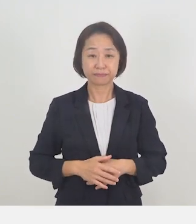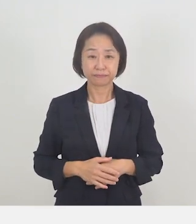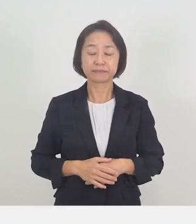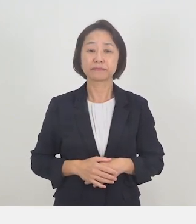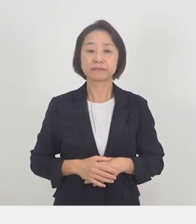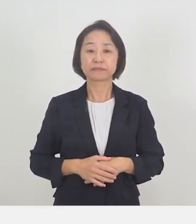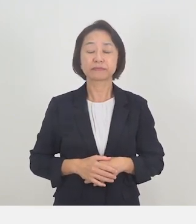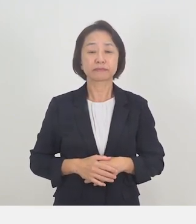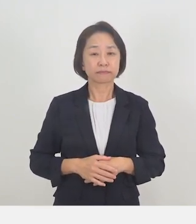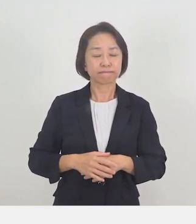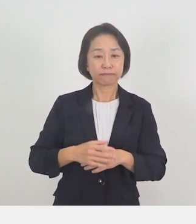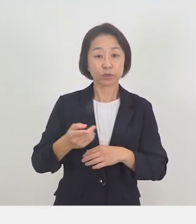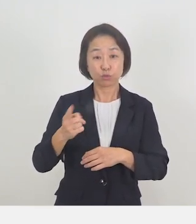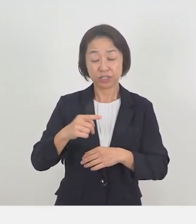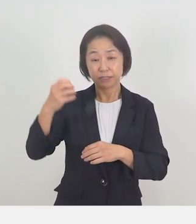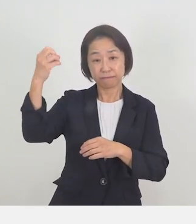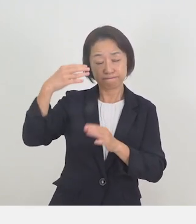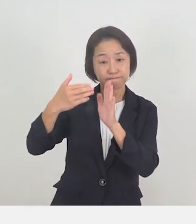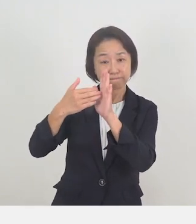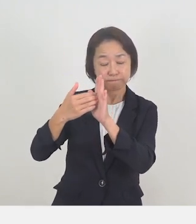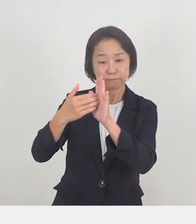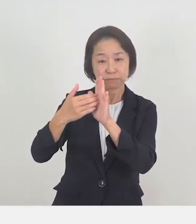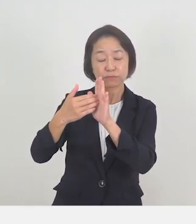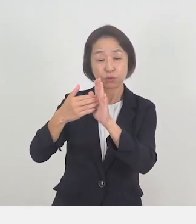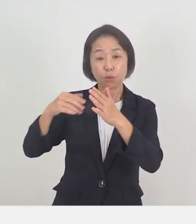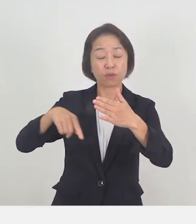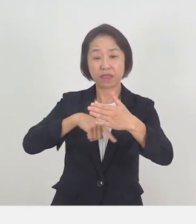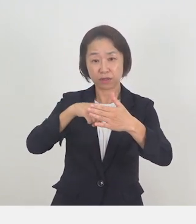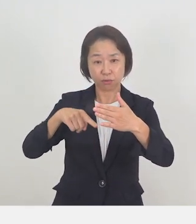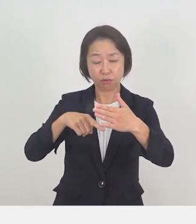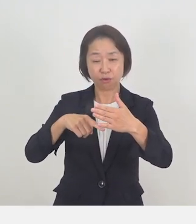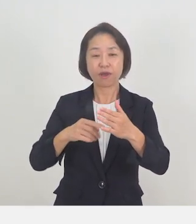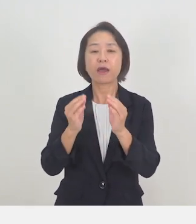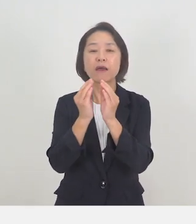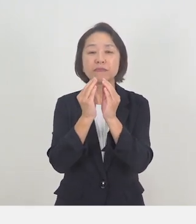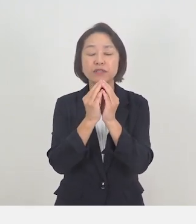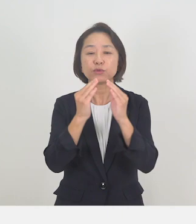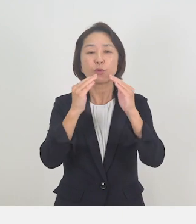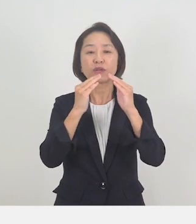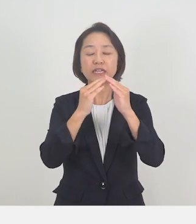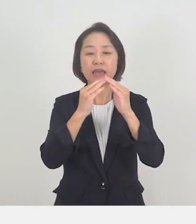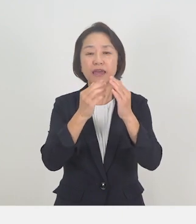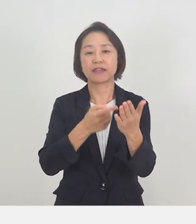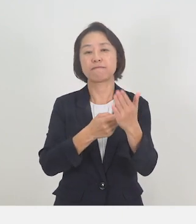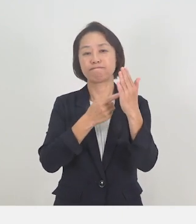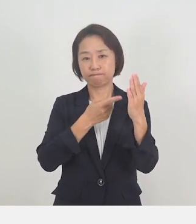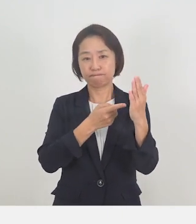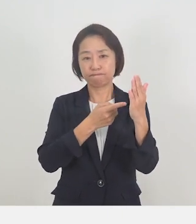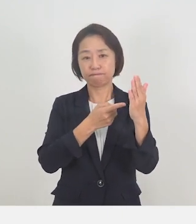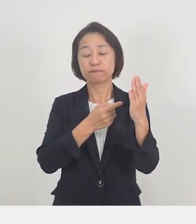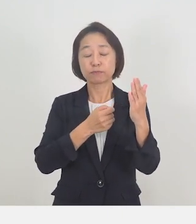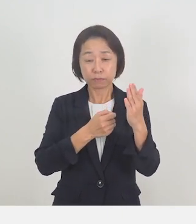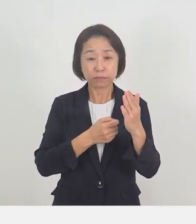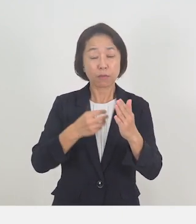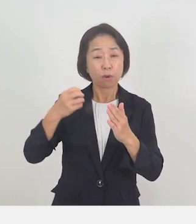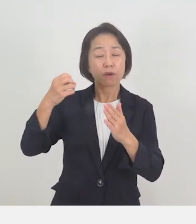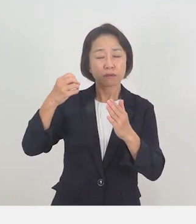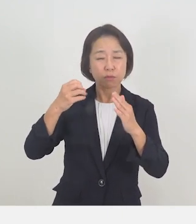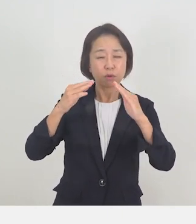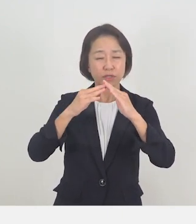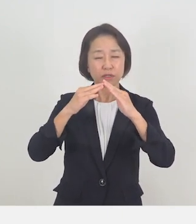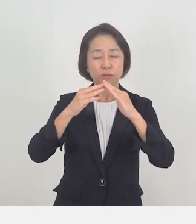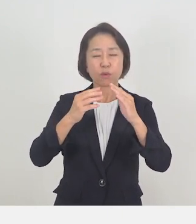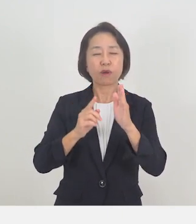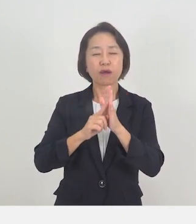次に断熱性能ピンクの家の形で表示される部分ですこちらは建物からの熱の逃げやすさの